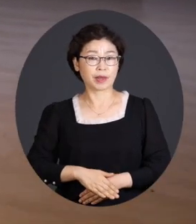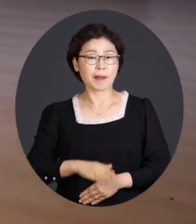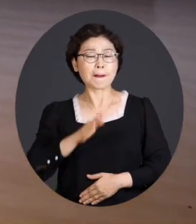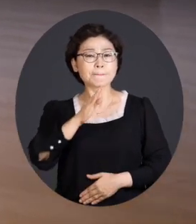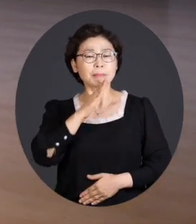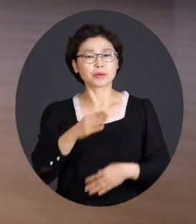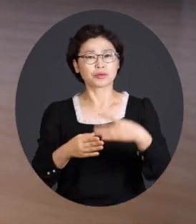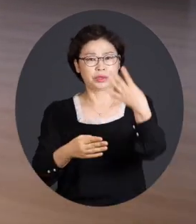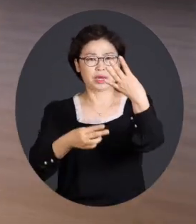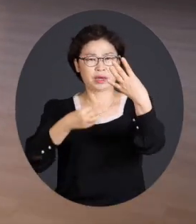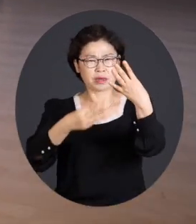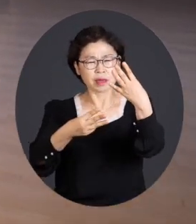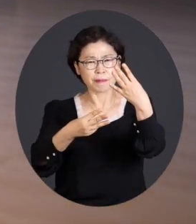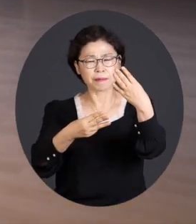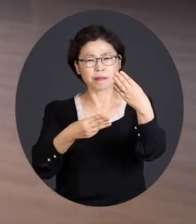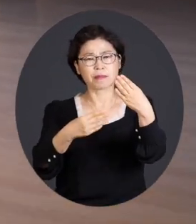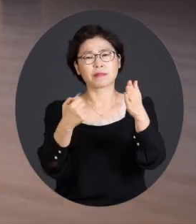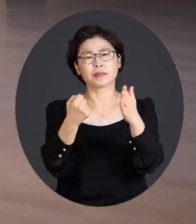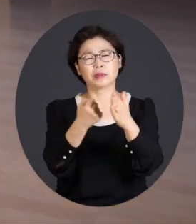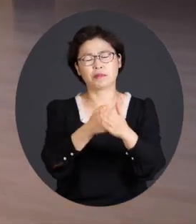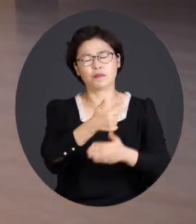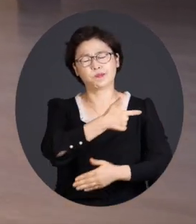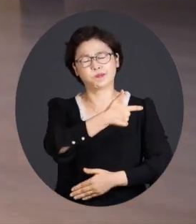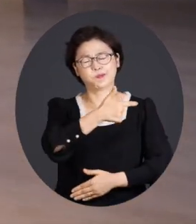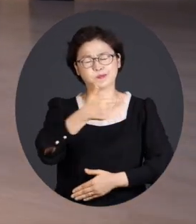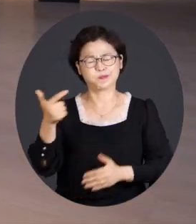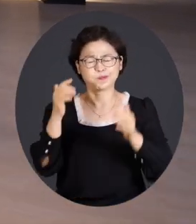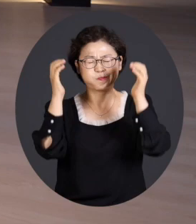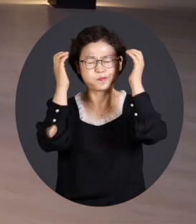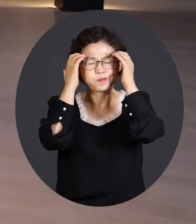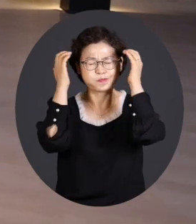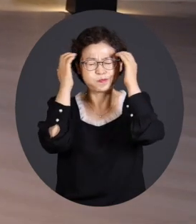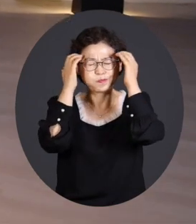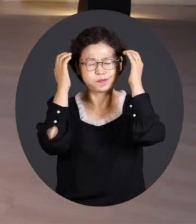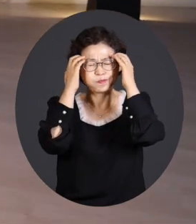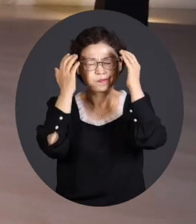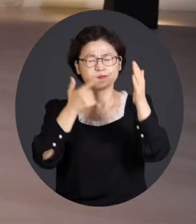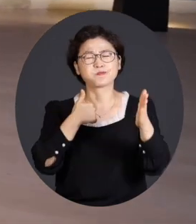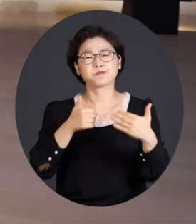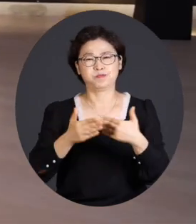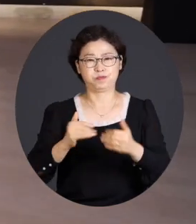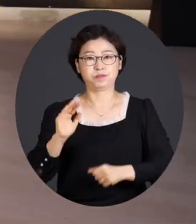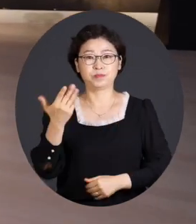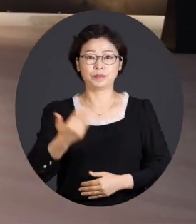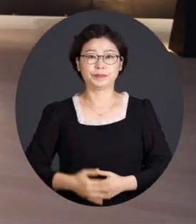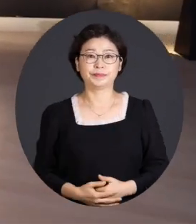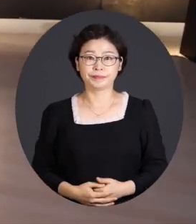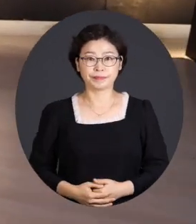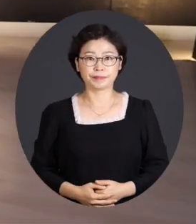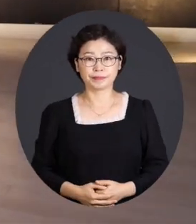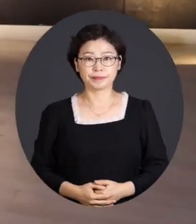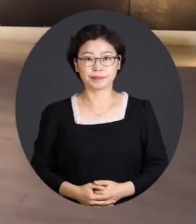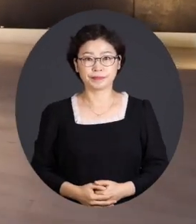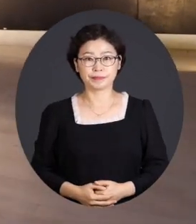불어온 4.3 광풍으로 엄청난 고초를 겪게 됩니다.